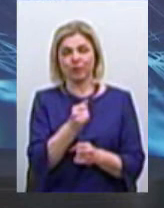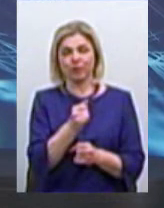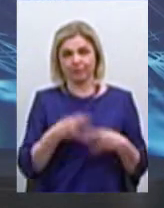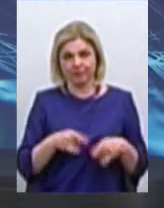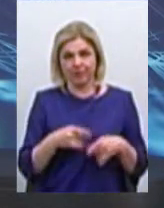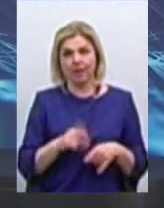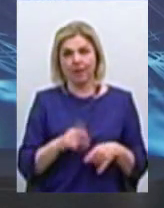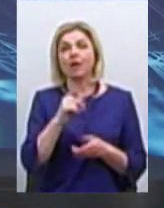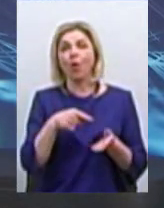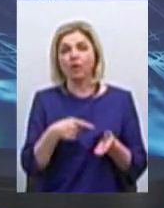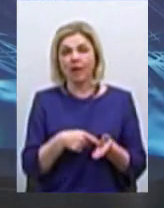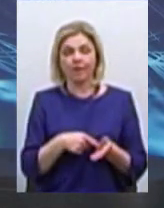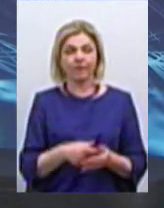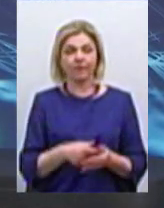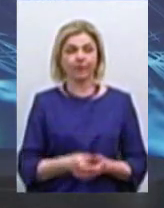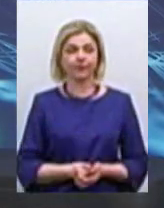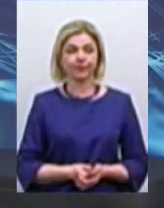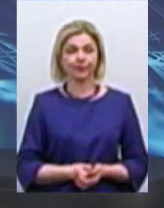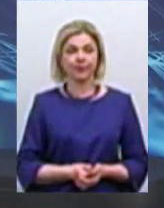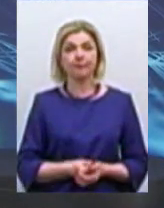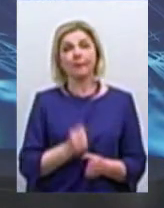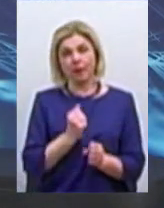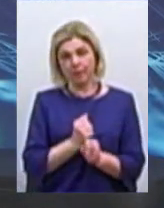місті Миколаєві практикують,